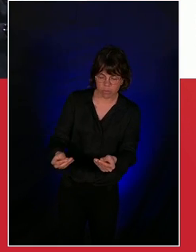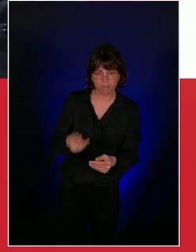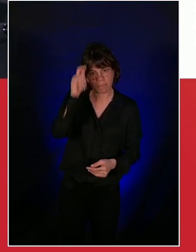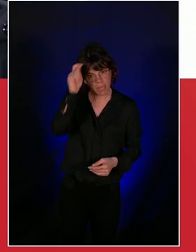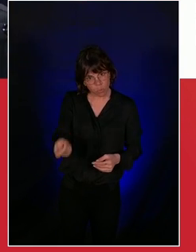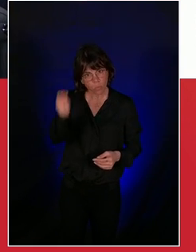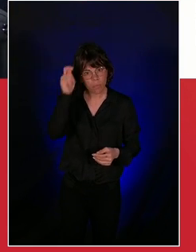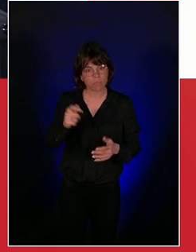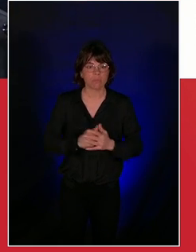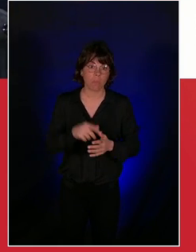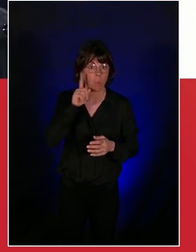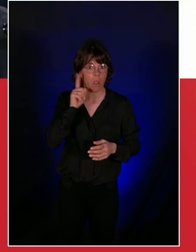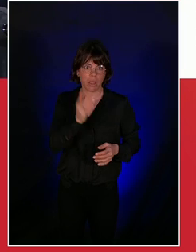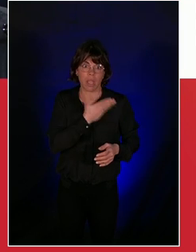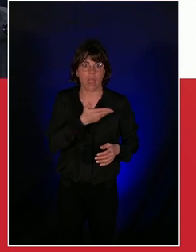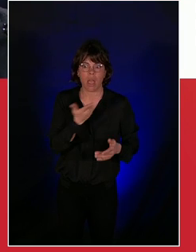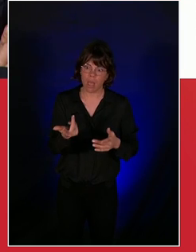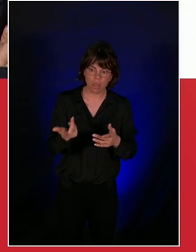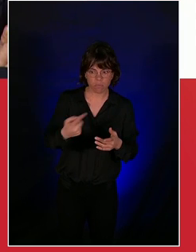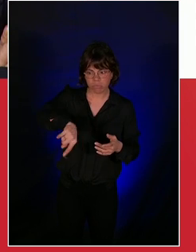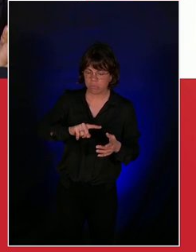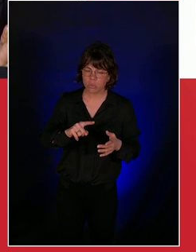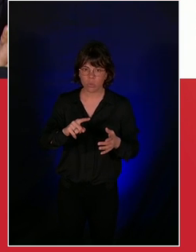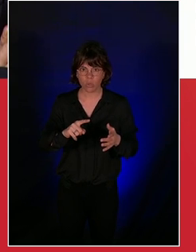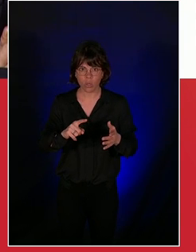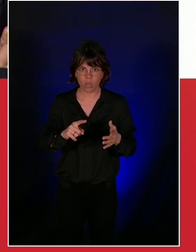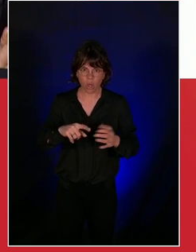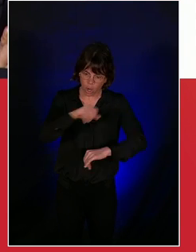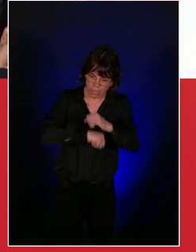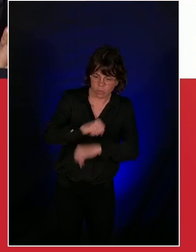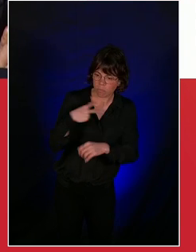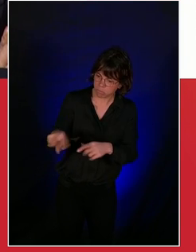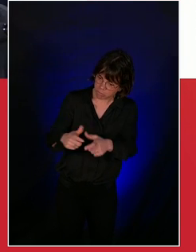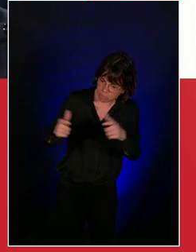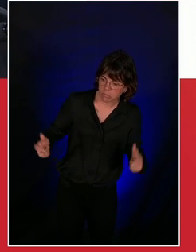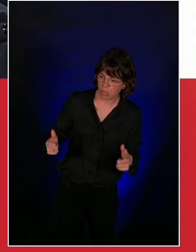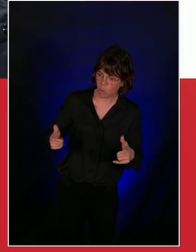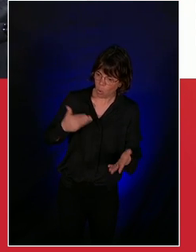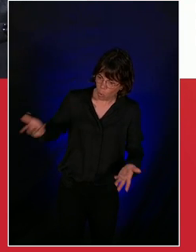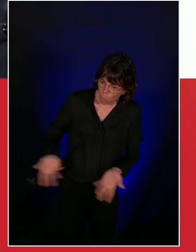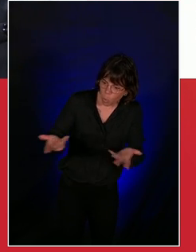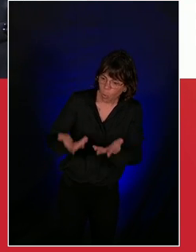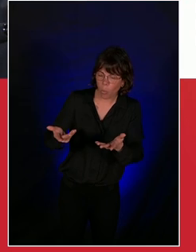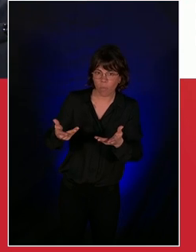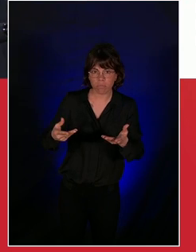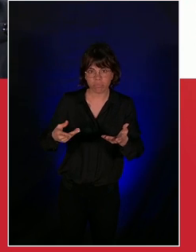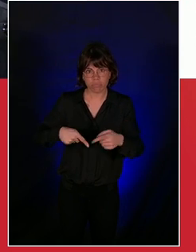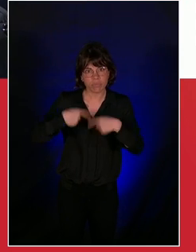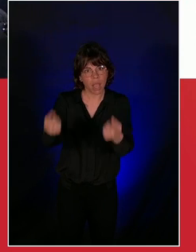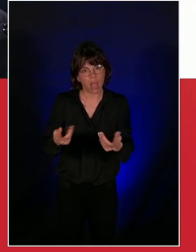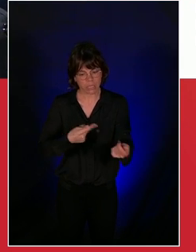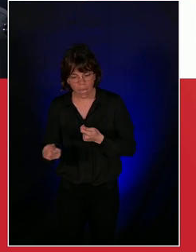les saluer pour l'intérêt qu'ils ont porté et portent avec leurs leur organisation à la construction de la future direction